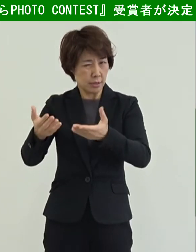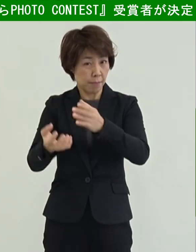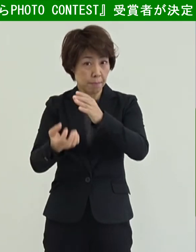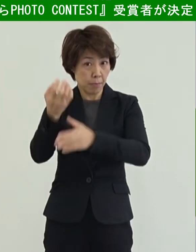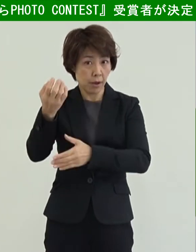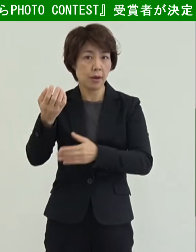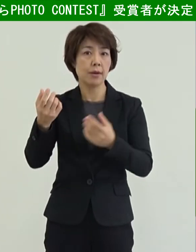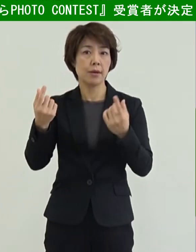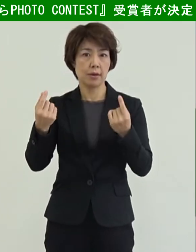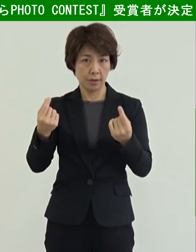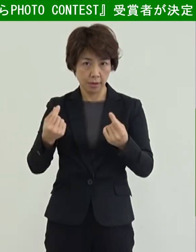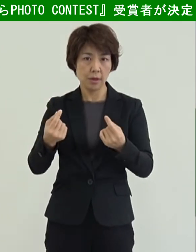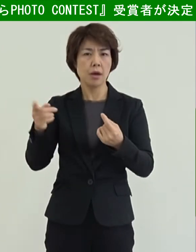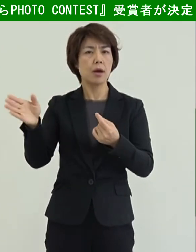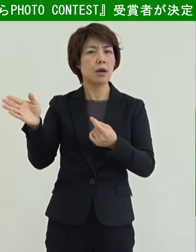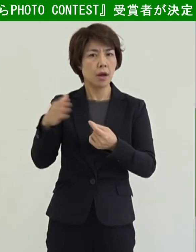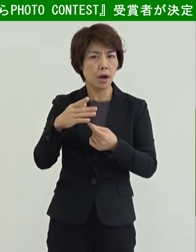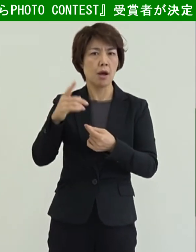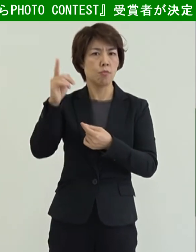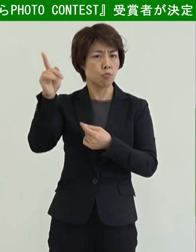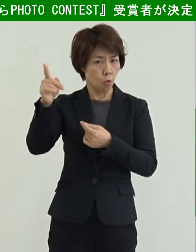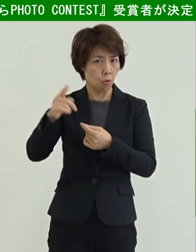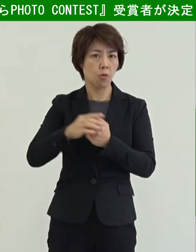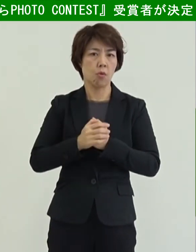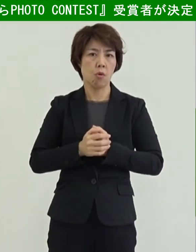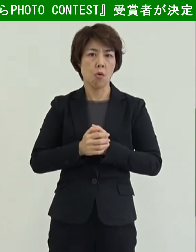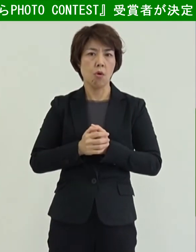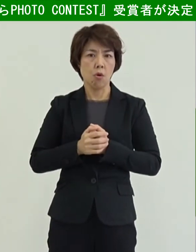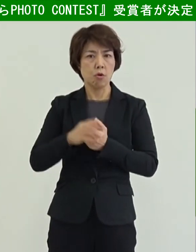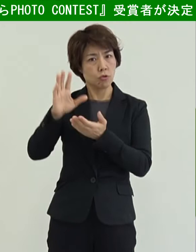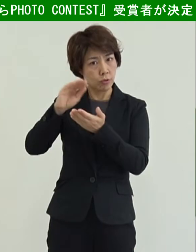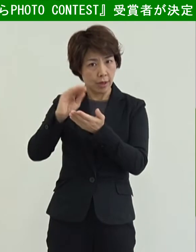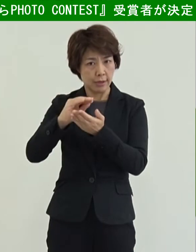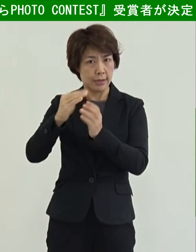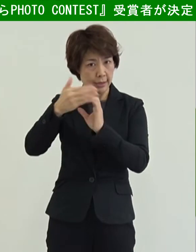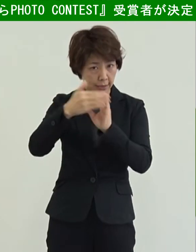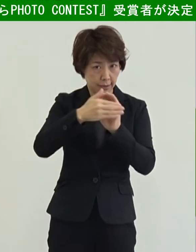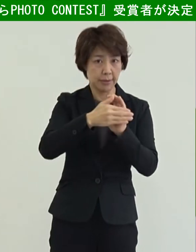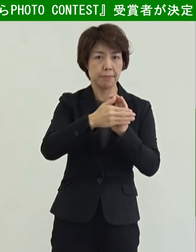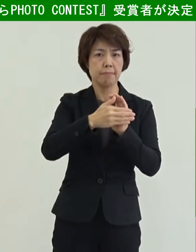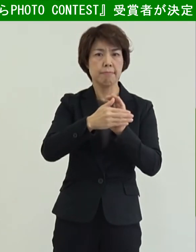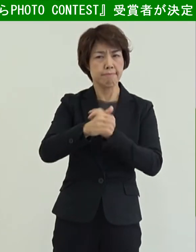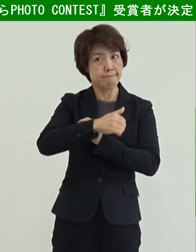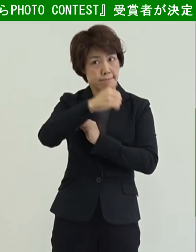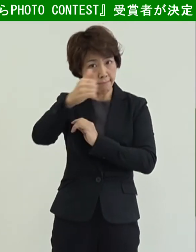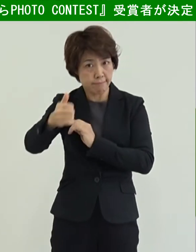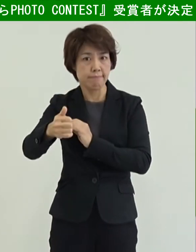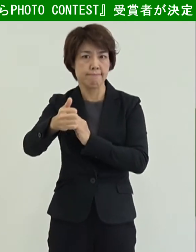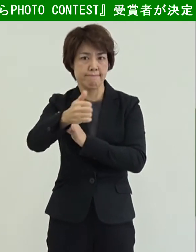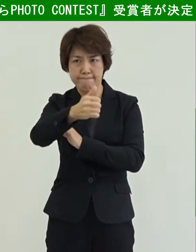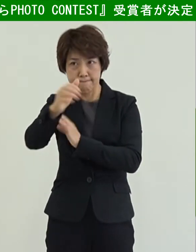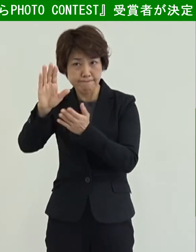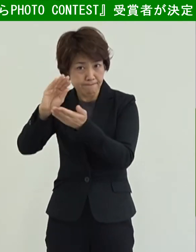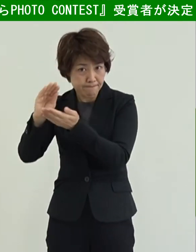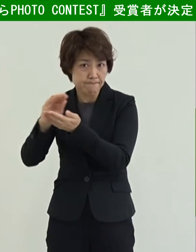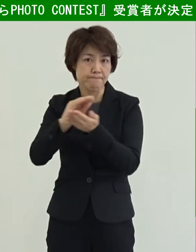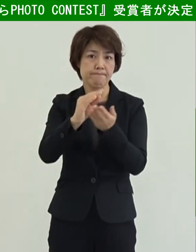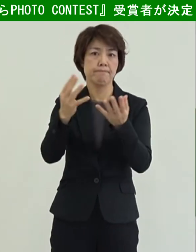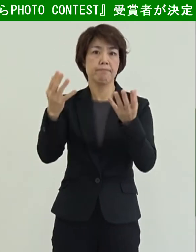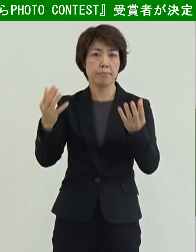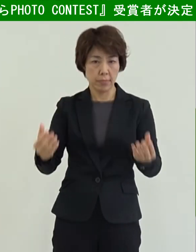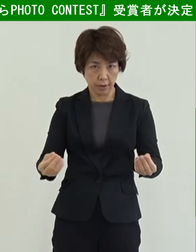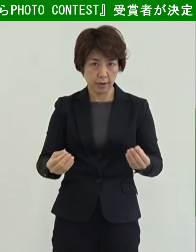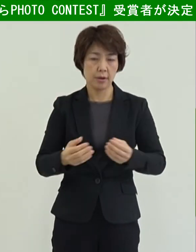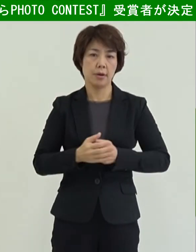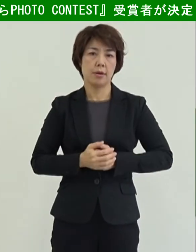あの向こうの東北の取材もほとんどそちらで取材とか撮影をさ